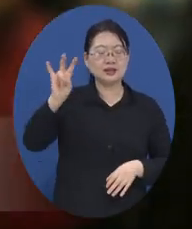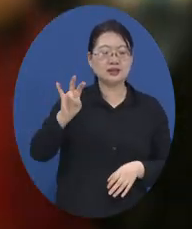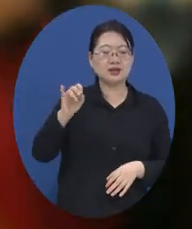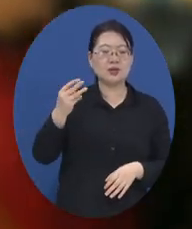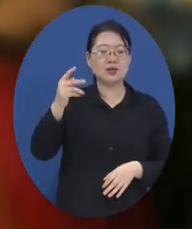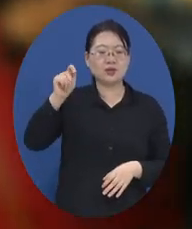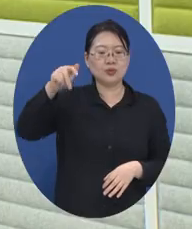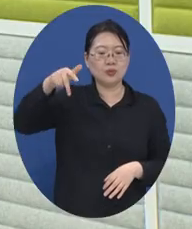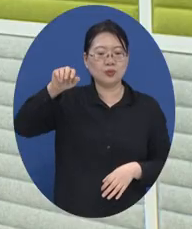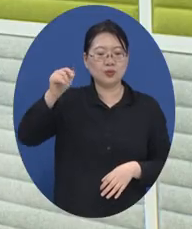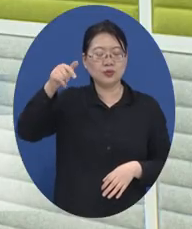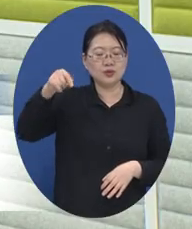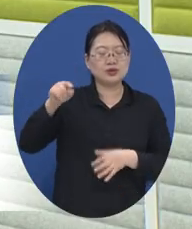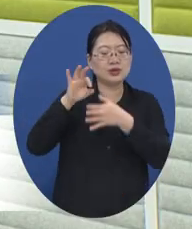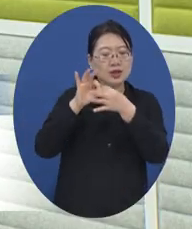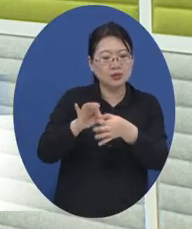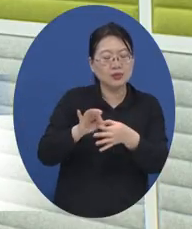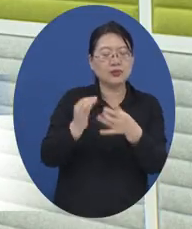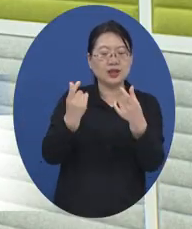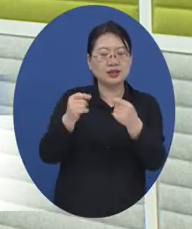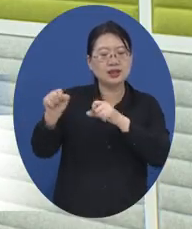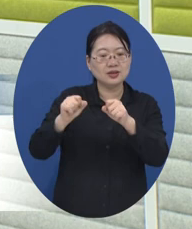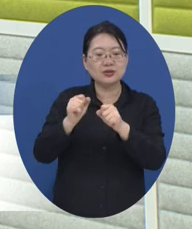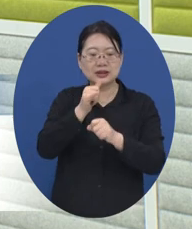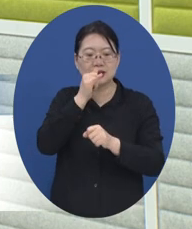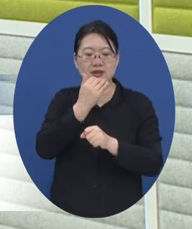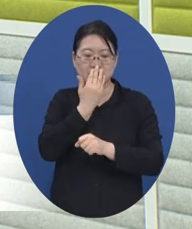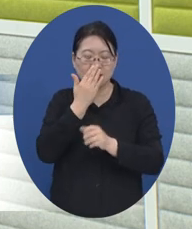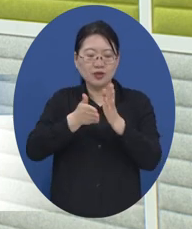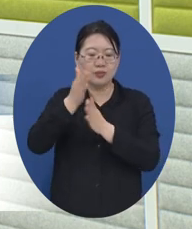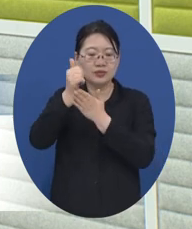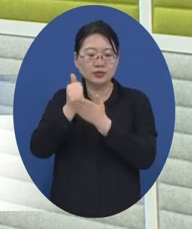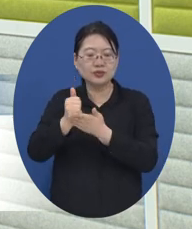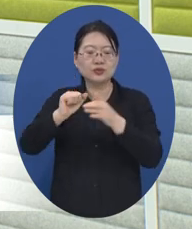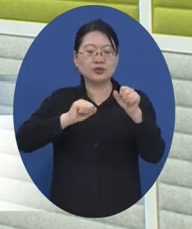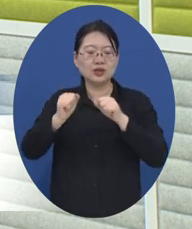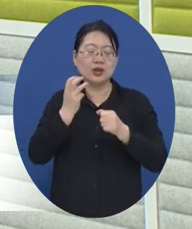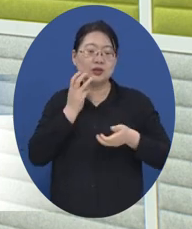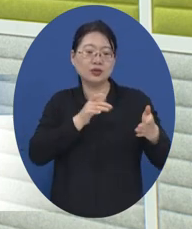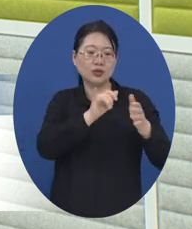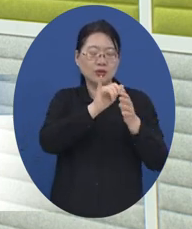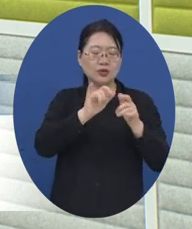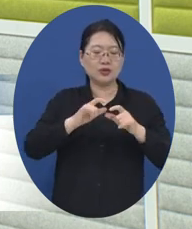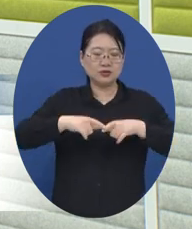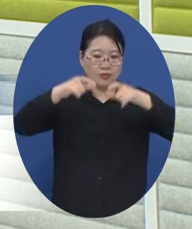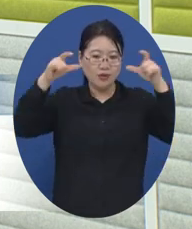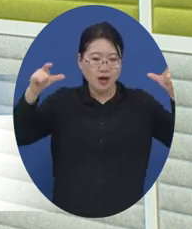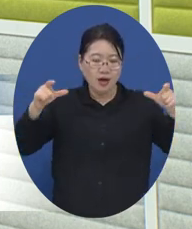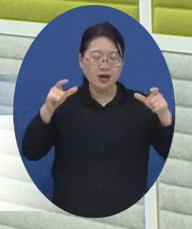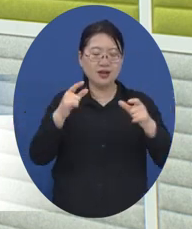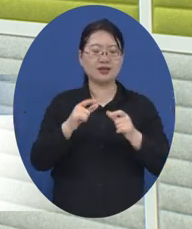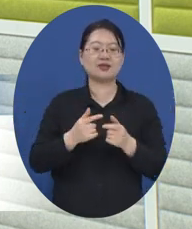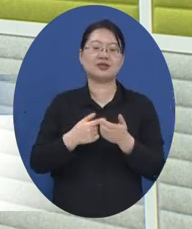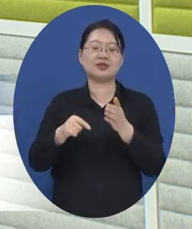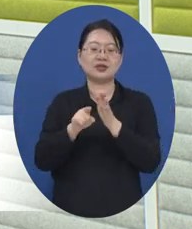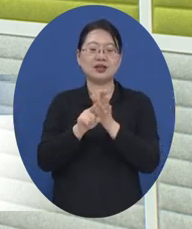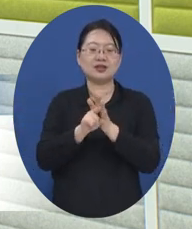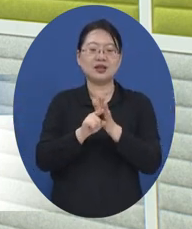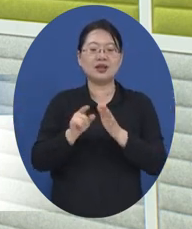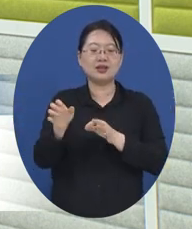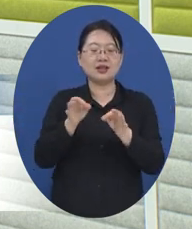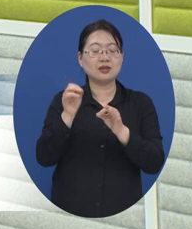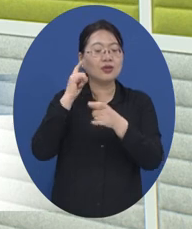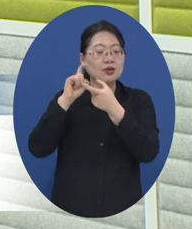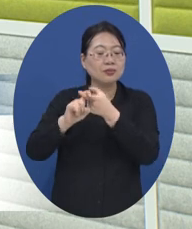있습니다 경기도에서도 전원 건물주 운동이 경기도 전역에 퍼져 나갈 수 있도록 경기도 상인 열악해 경기도